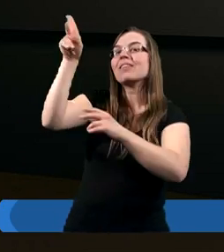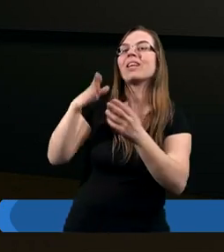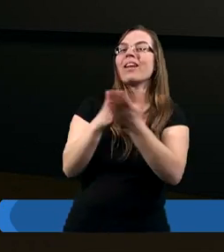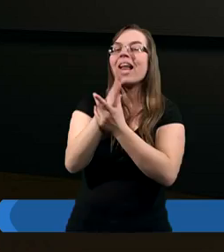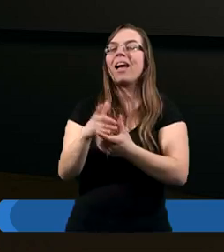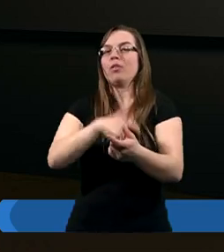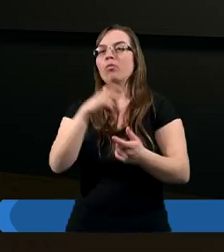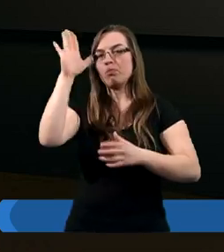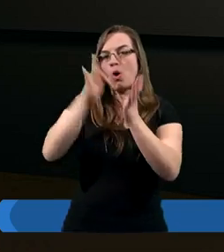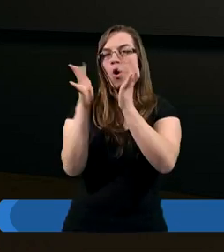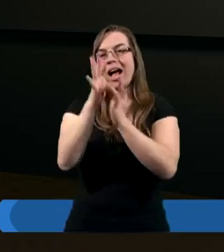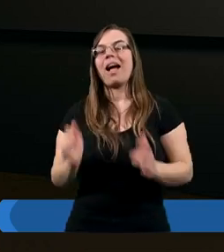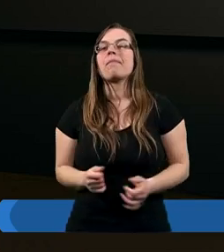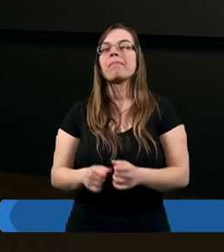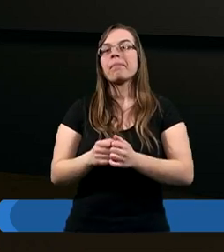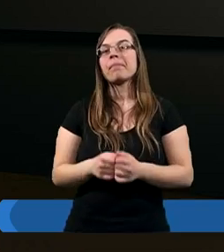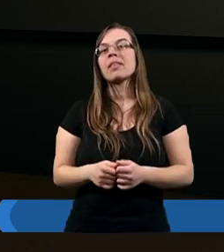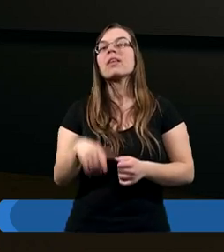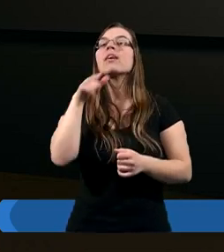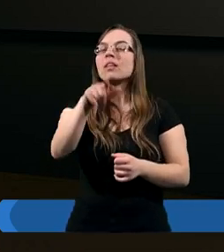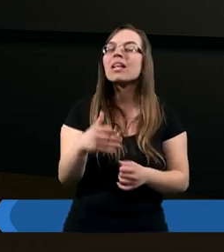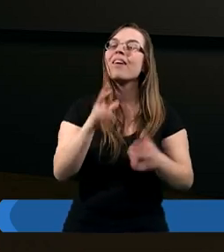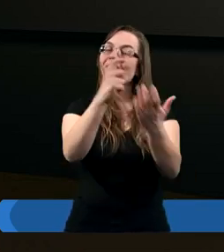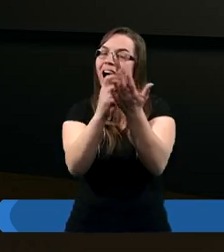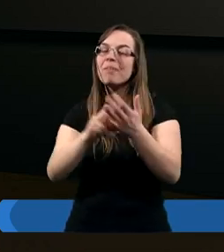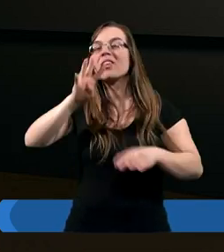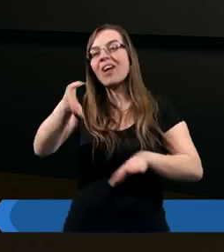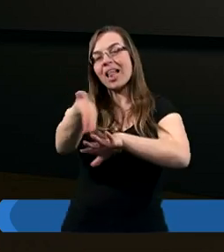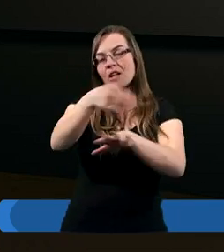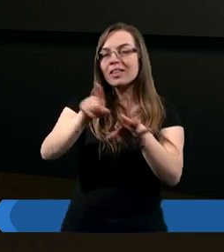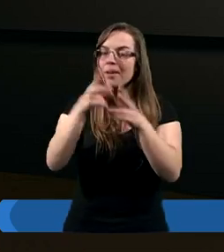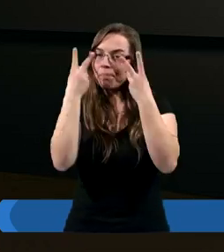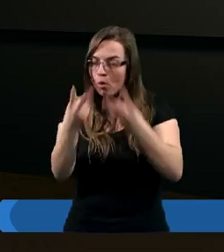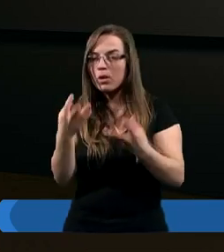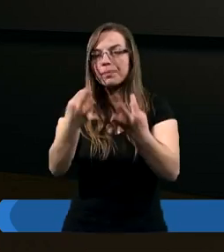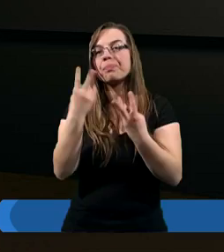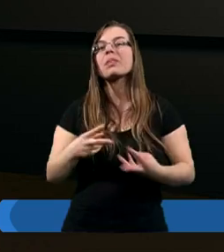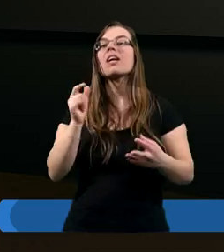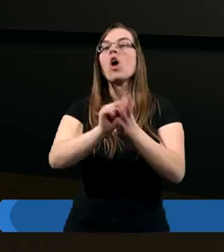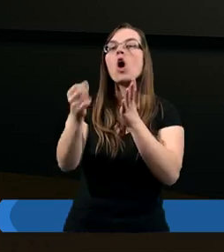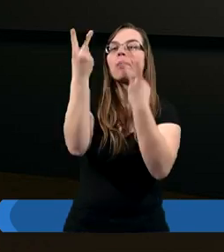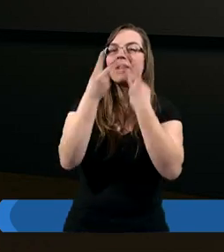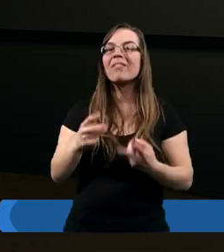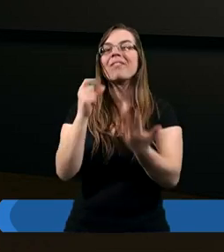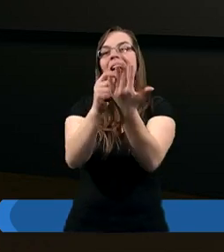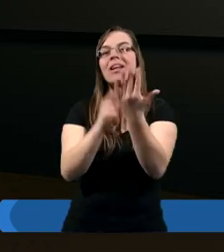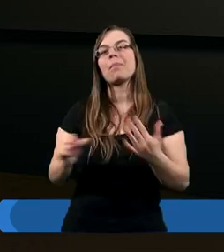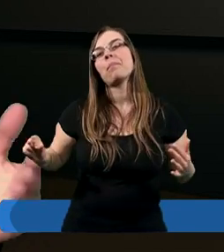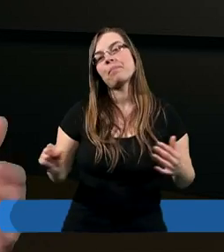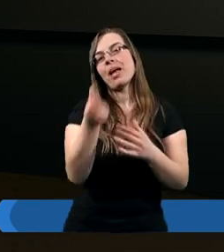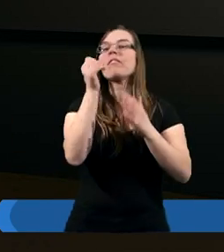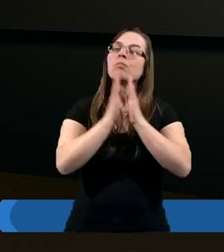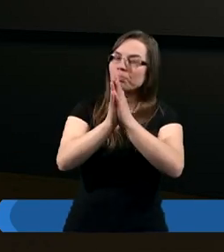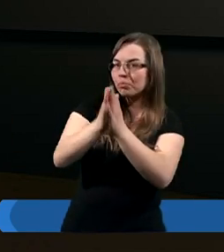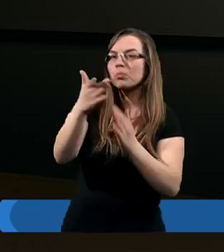czasach. Popatrzymy teraz na pewne fragmenty czwartego rozdziału i zaczniemy od przeczytania wersetu